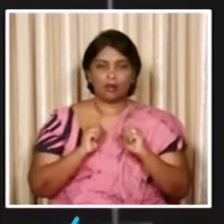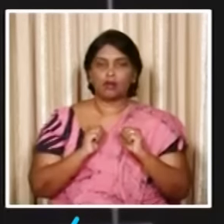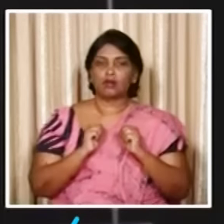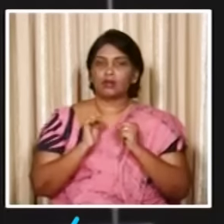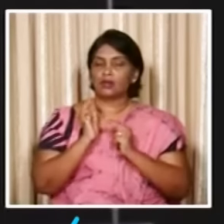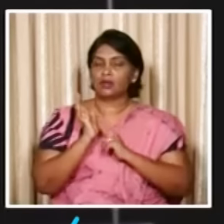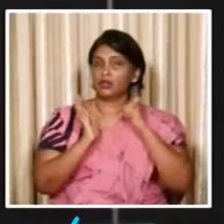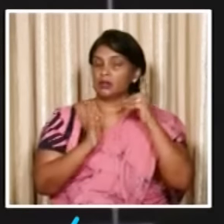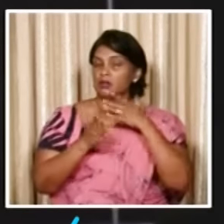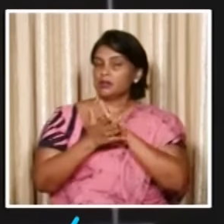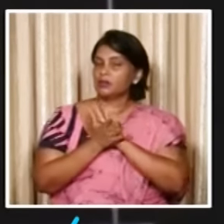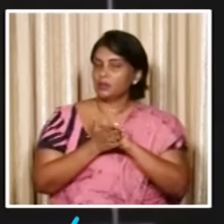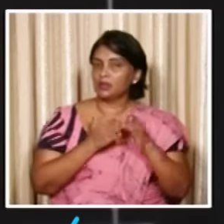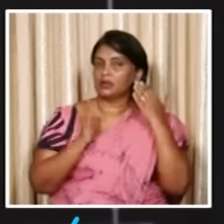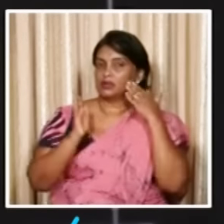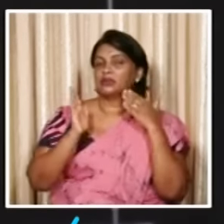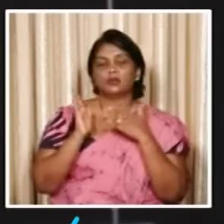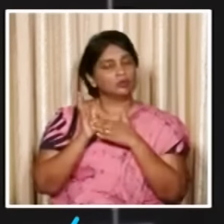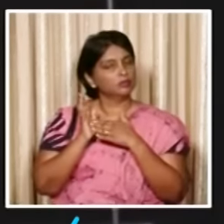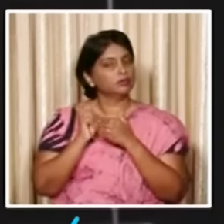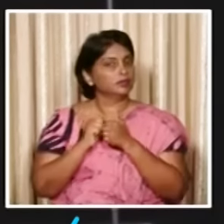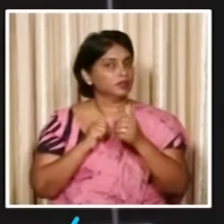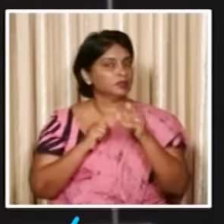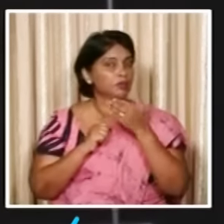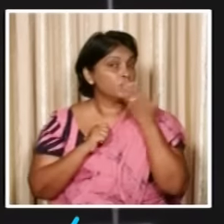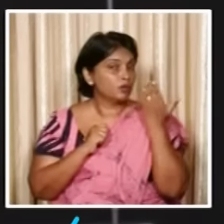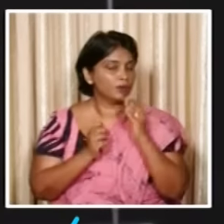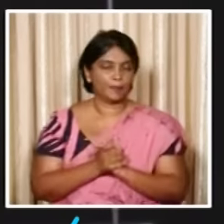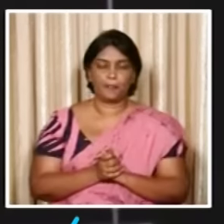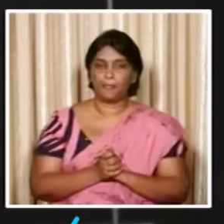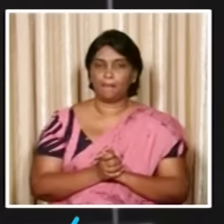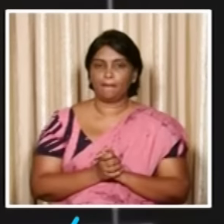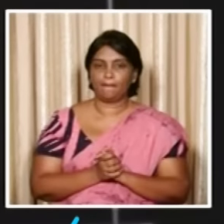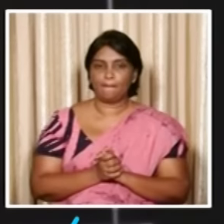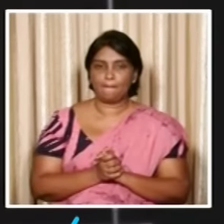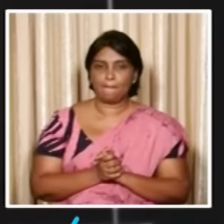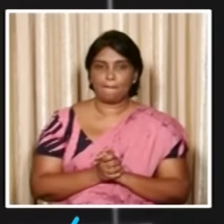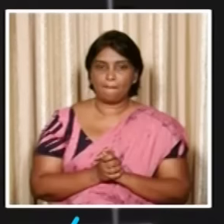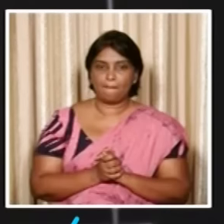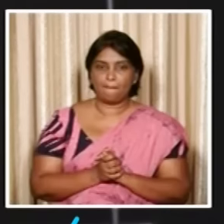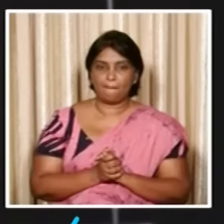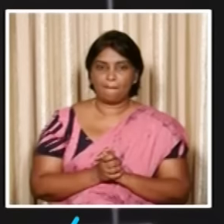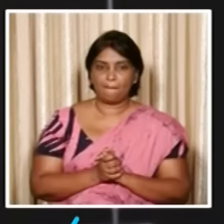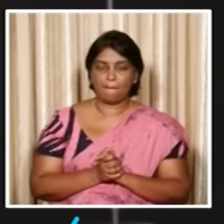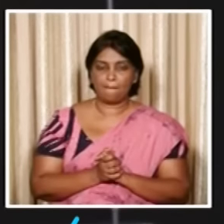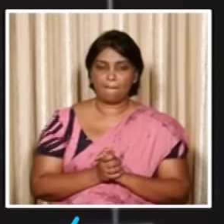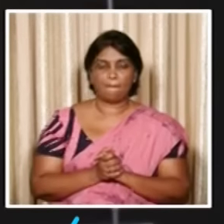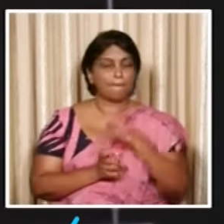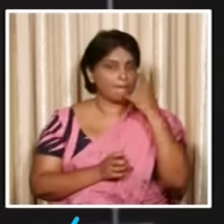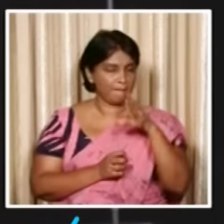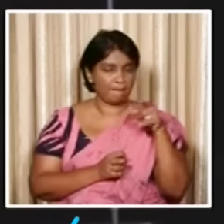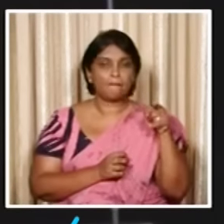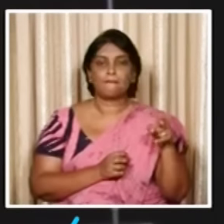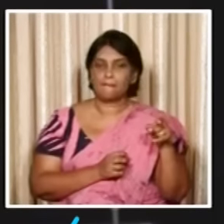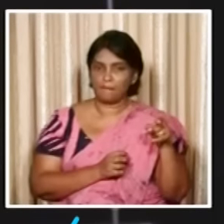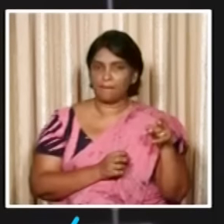மக்களை அனுசரித்து நடப்பதில் தான் தங்கியுள்ளது என்பதை நான் கௌரவ தலைமை தாங்கும் உறுப்பினர்களை பதிவு செய்ய விரும்புகிறேன். ஆகவே இனிமேலும் தொடர்ந்து